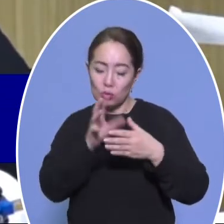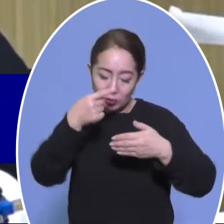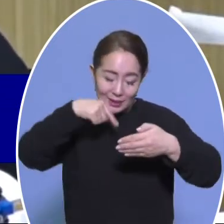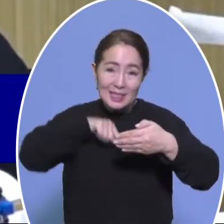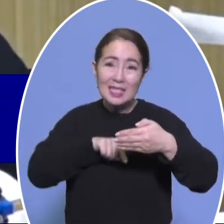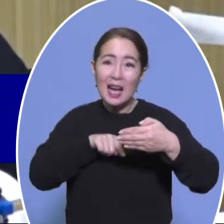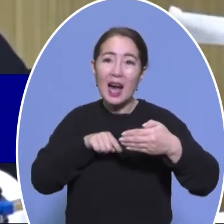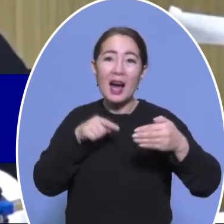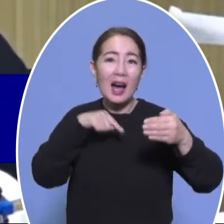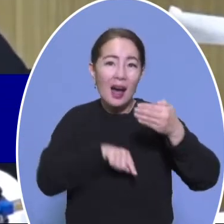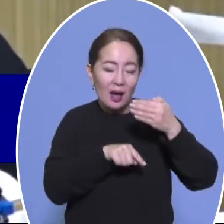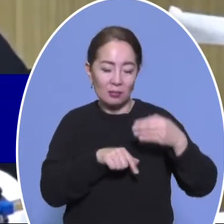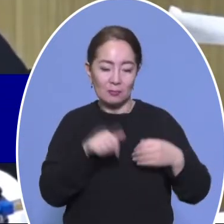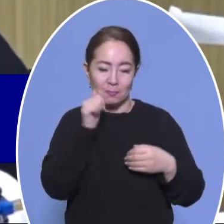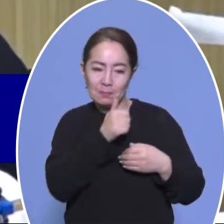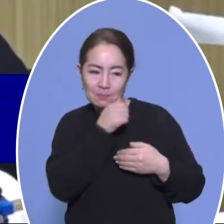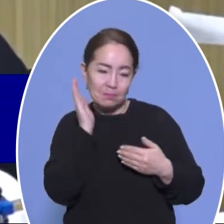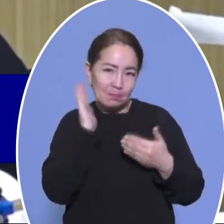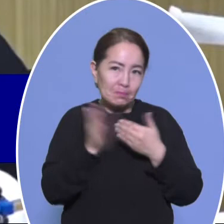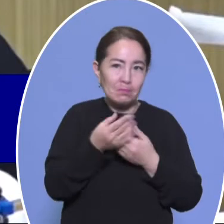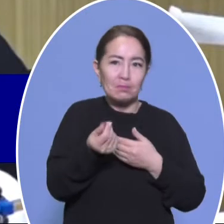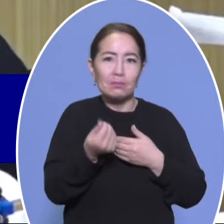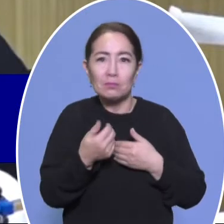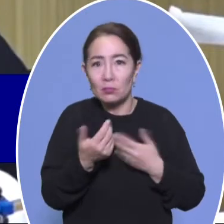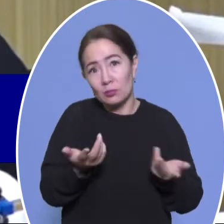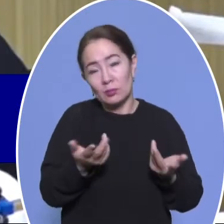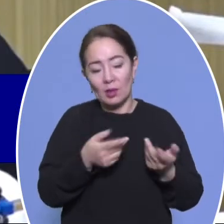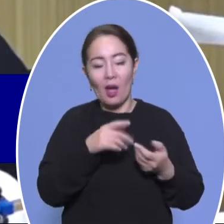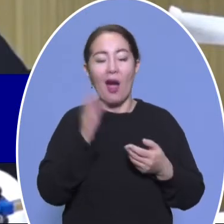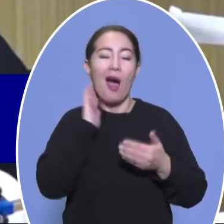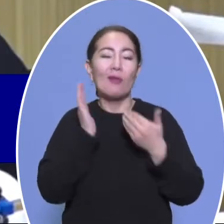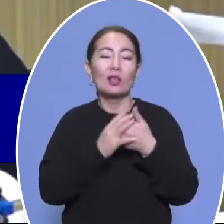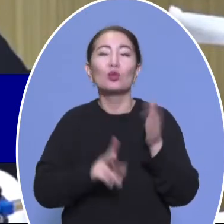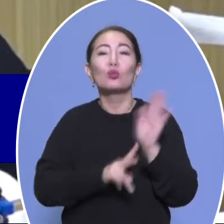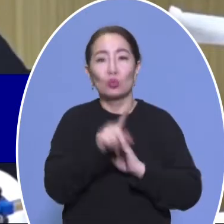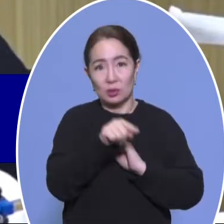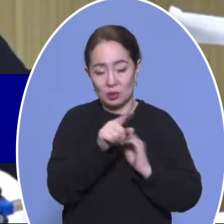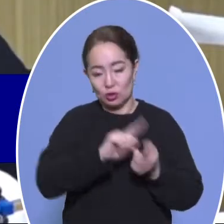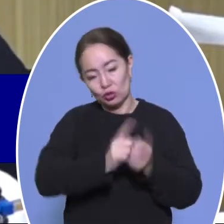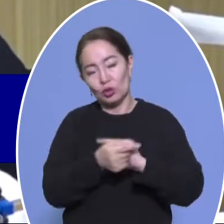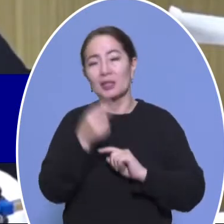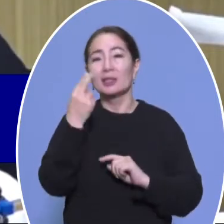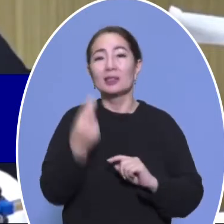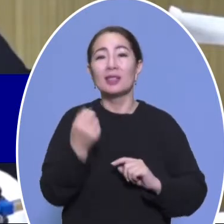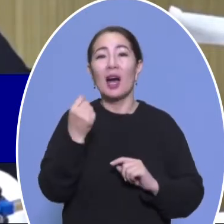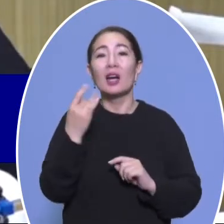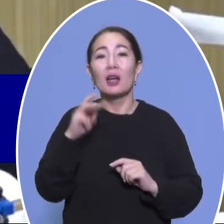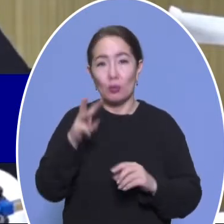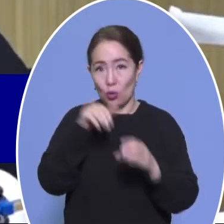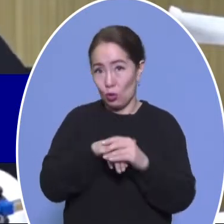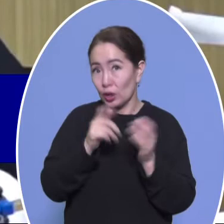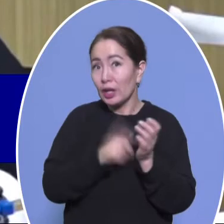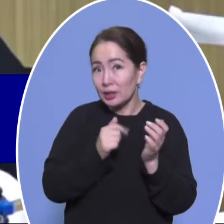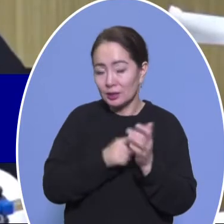энэ бүх зүйлийн цаана нуглаа үүсэх болгонд л энэ нэг авилгалын хүнд суртал үүсэж байгаа. За энийгээ цахимжуулах хэрэгтэй. За